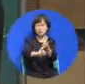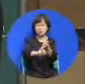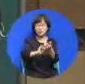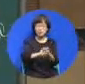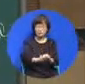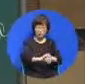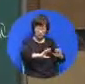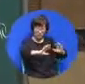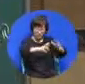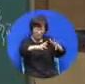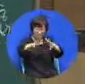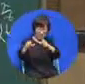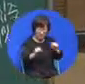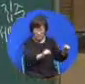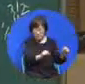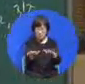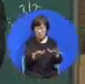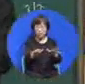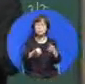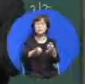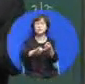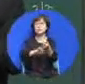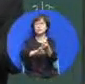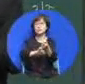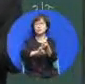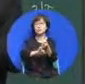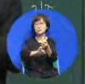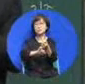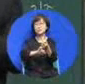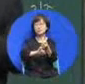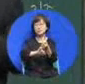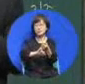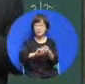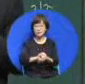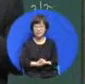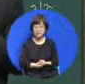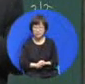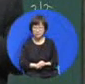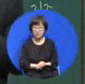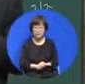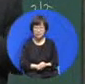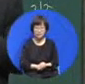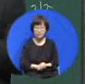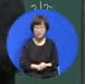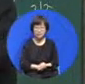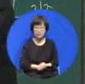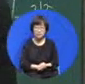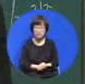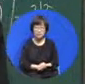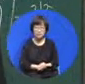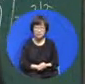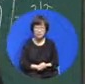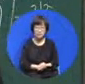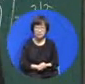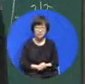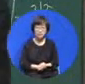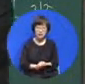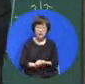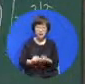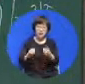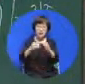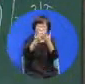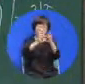sea and the dry land. 진동시킬 것이. I will shake all nations. 돈이 없냐? Do you not have any money?